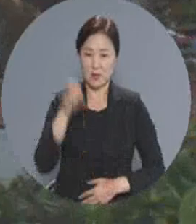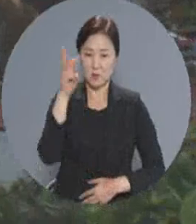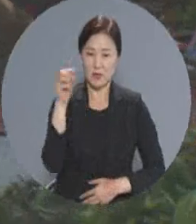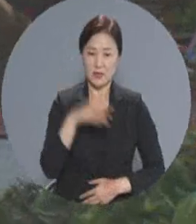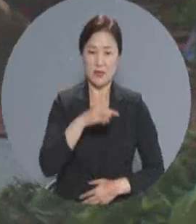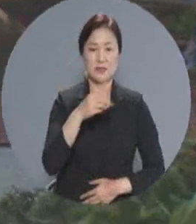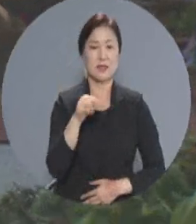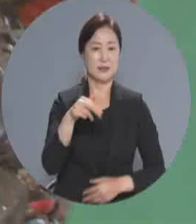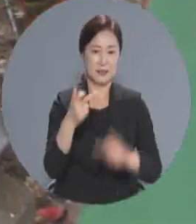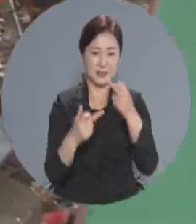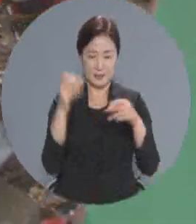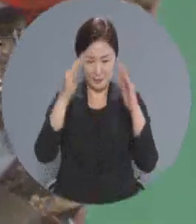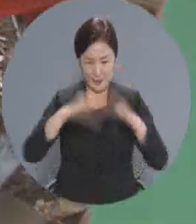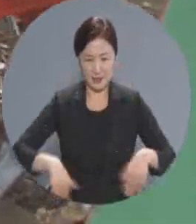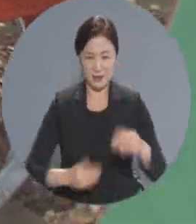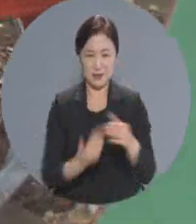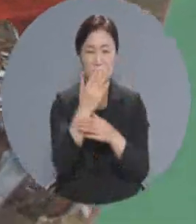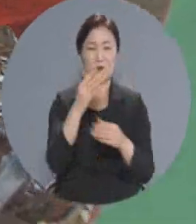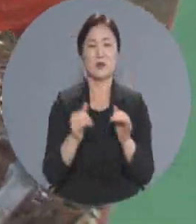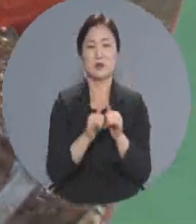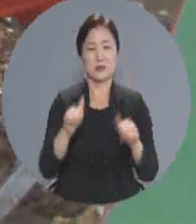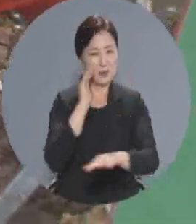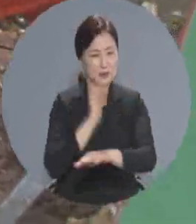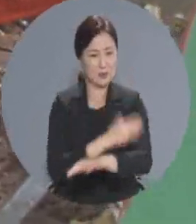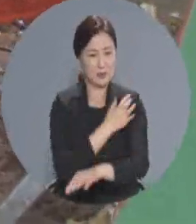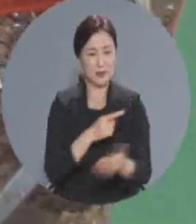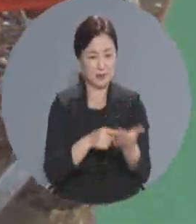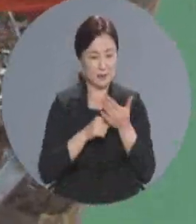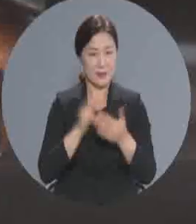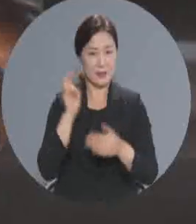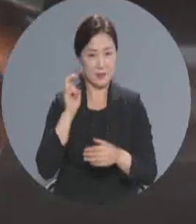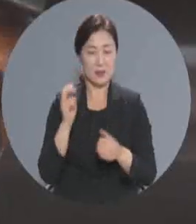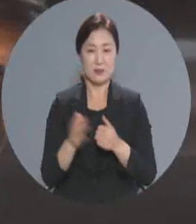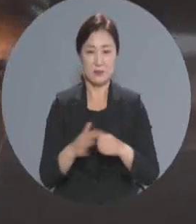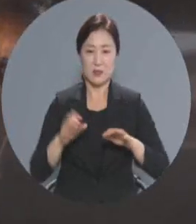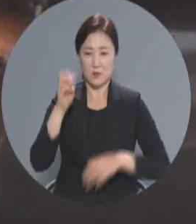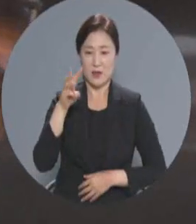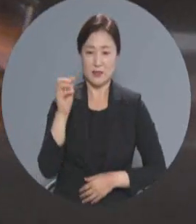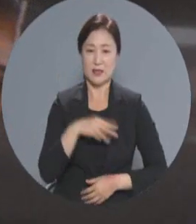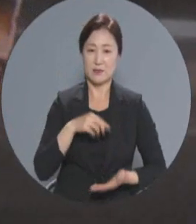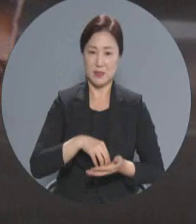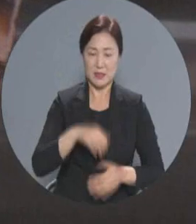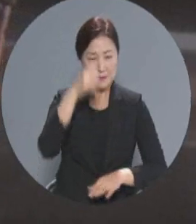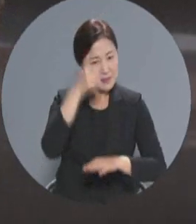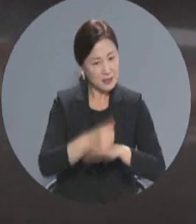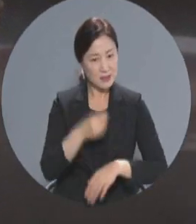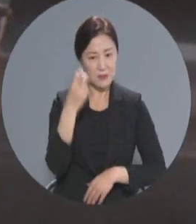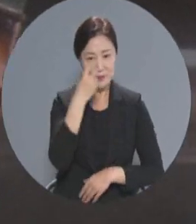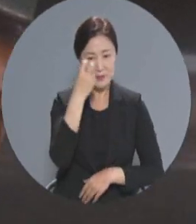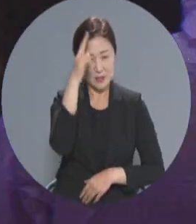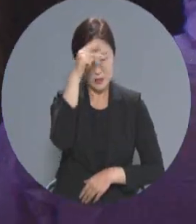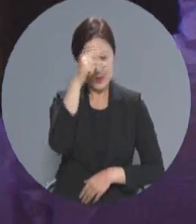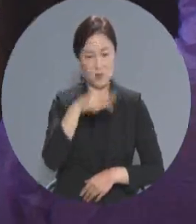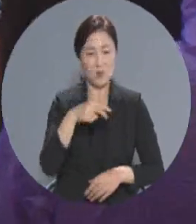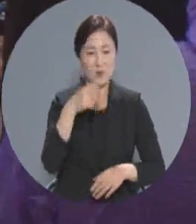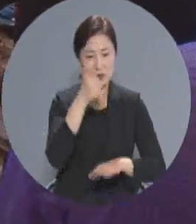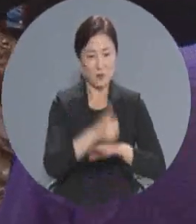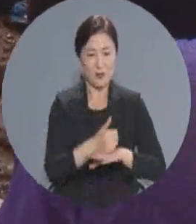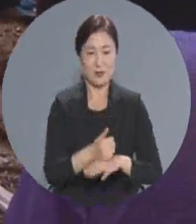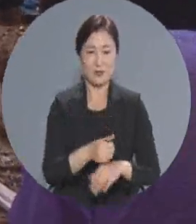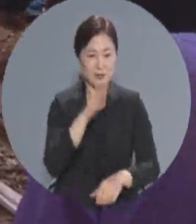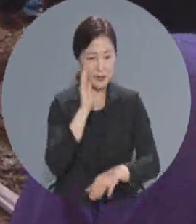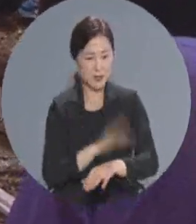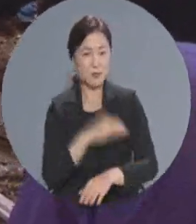탄치마을 산사태의 원인이 인재 가능성에 무게가 실리고 있는 가운데 광양시는 최종 경찰 수사 결과에 따라 책임